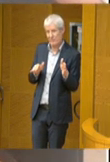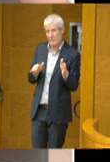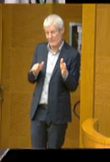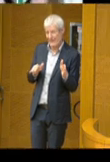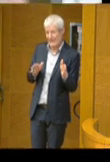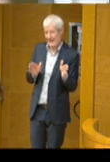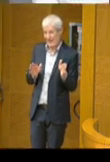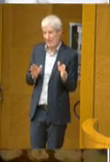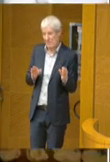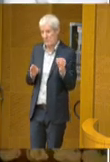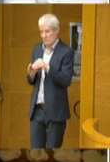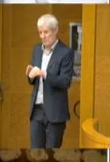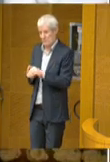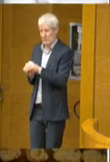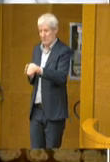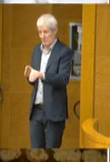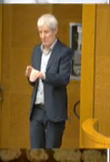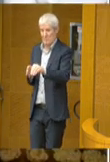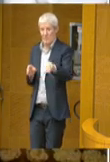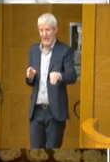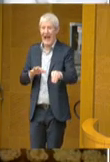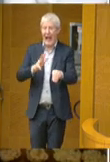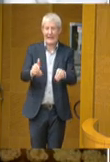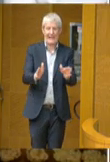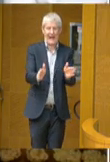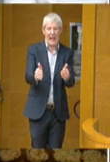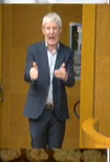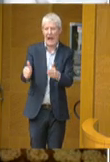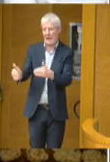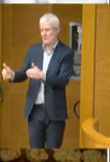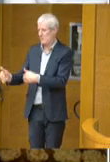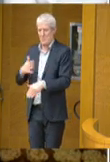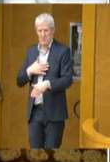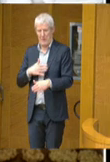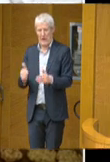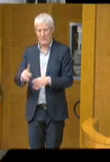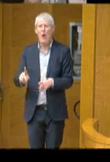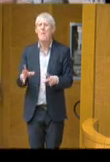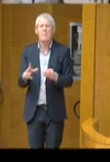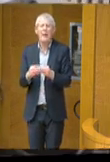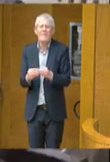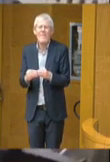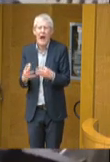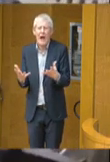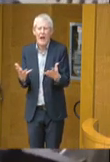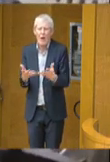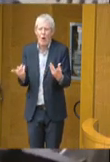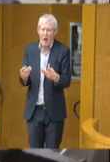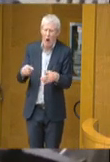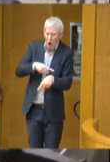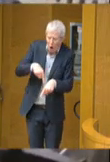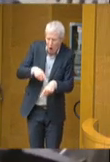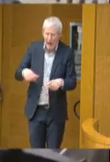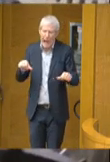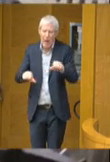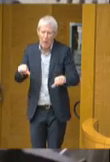in classi di non appartenenza durante le ore laboratoriali, appunto per svolgere un maggior numero di